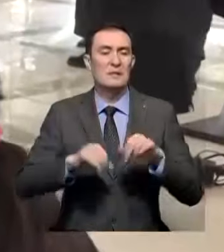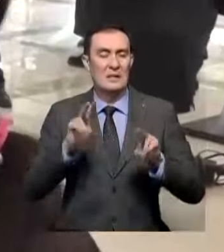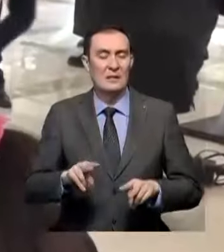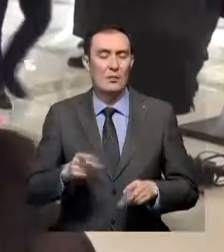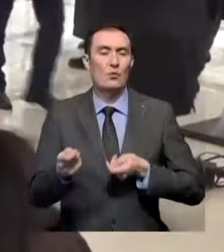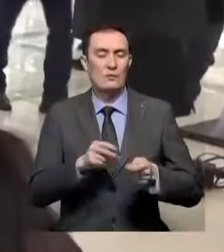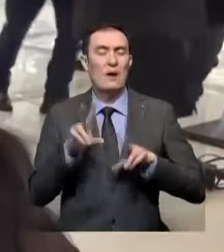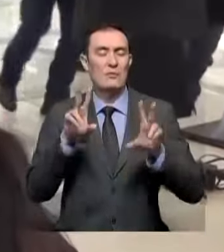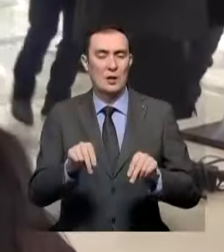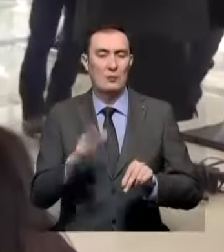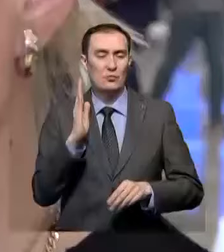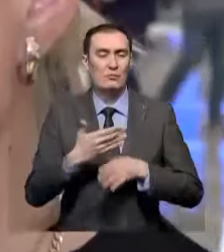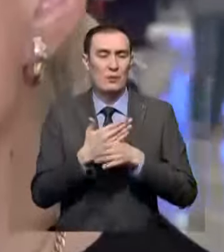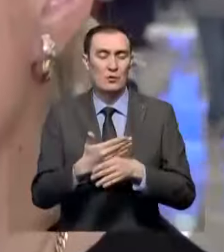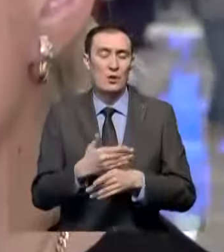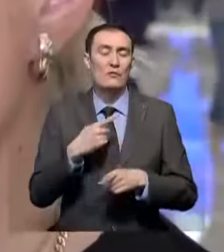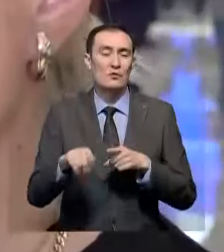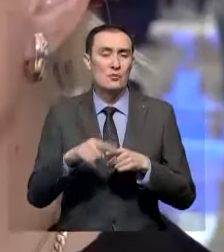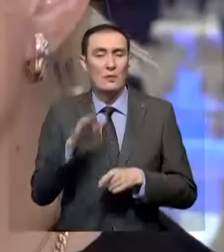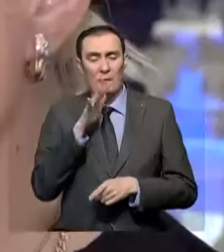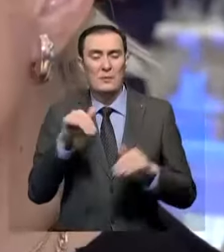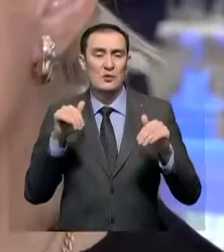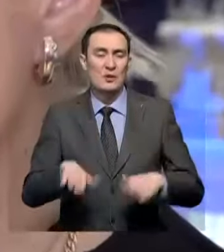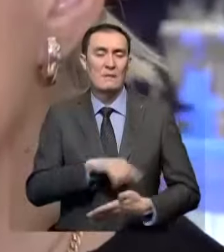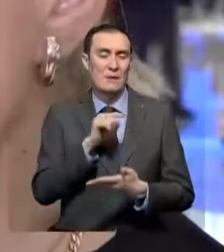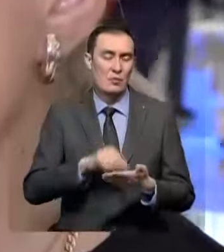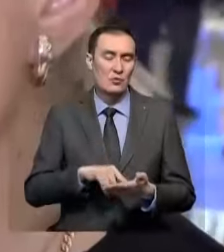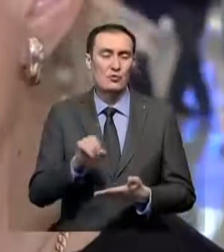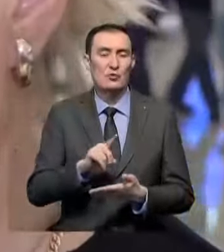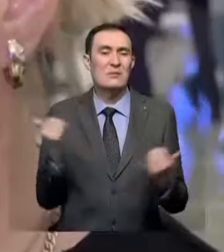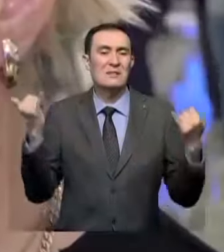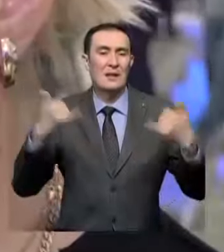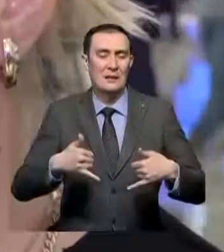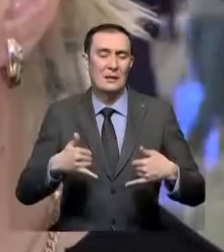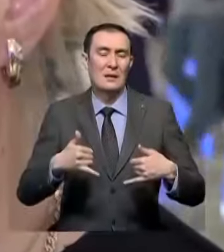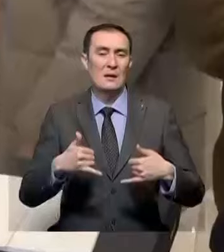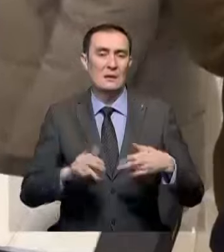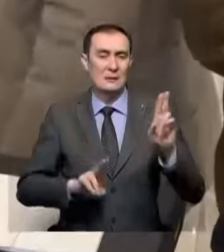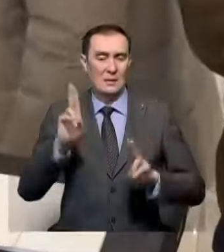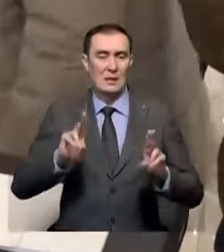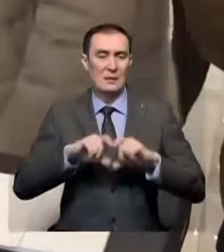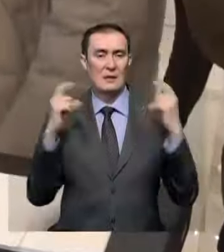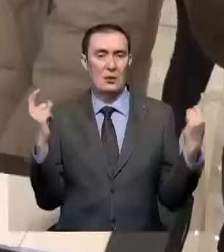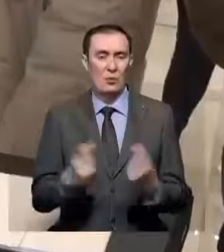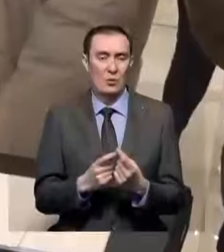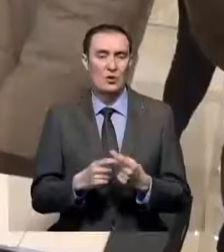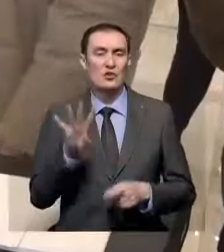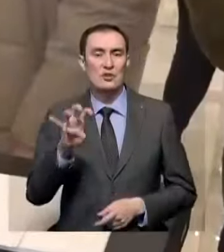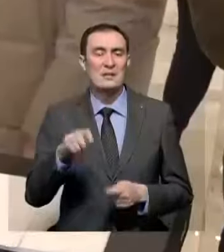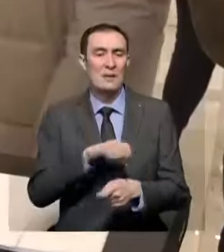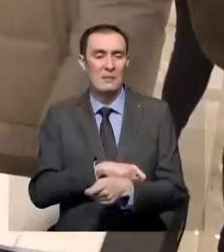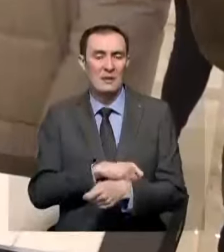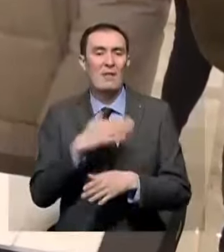руководстве области обещали помочь. В ближайшее время хотя бы решат вопрос, чтобы залить стандартный каток 400 метров на улице. А